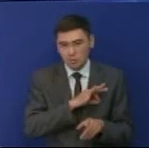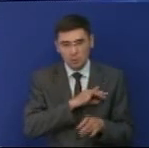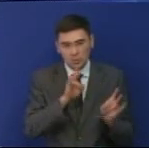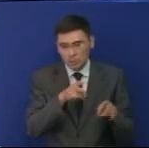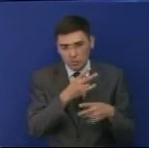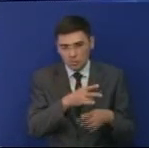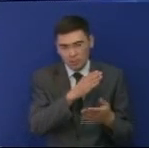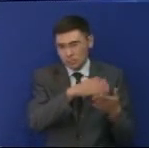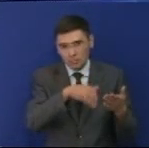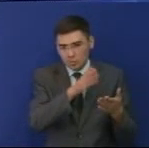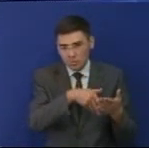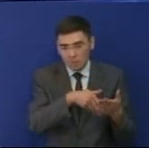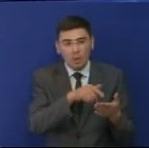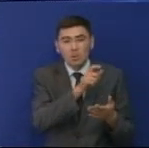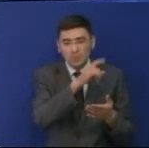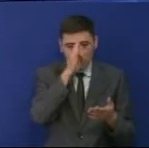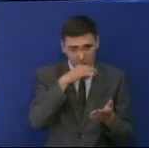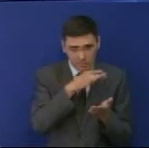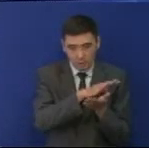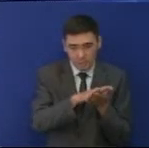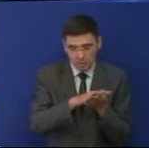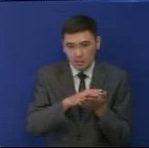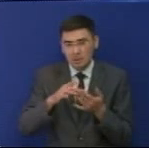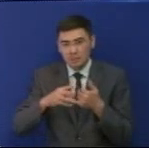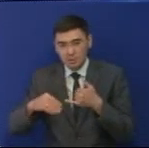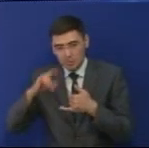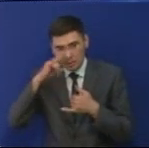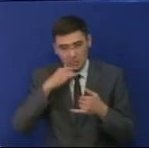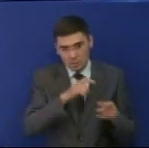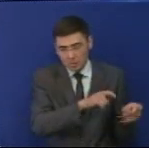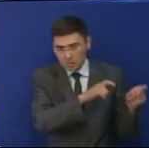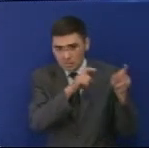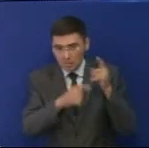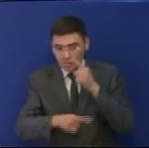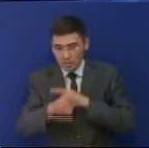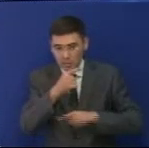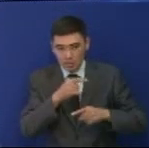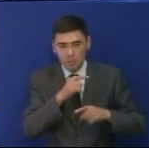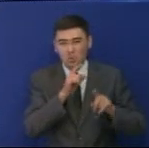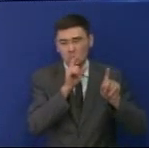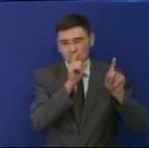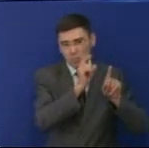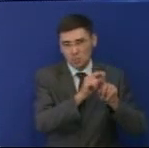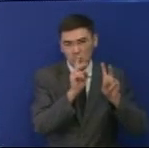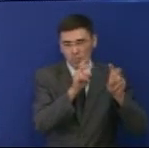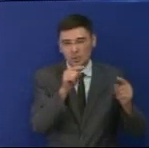определение казахов, возвращающихся на историческую родину. Об этом сказано на странице президента в